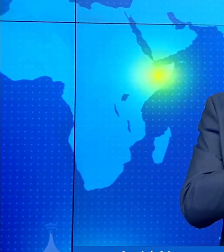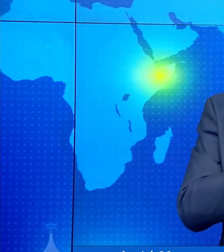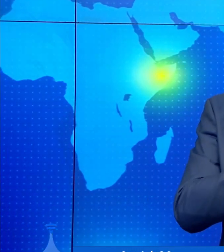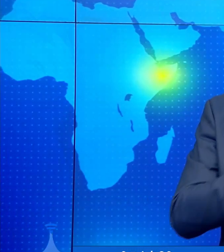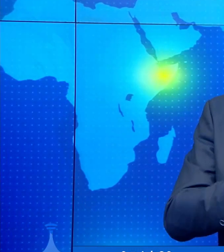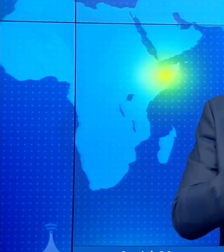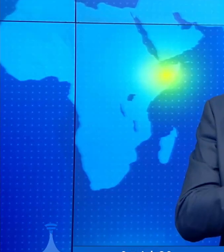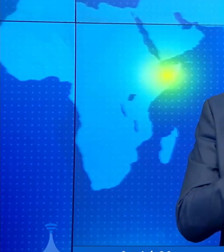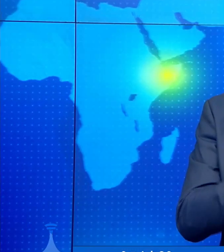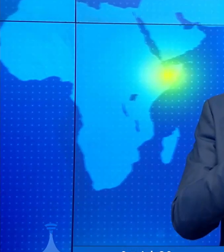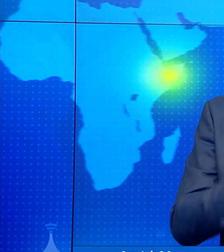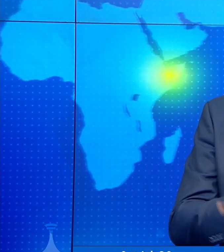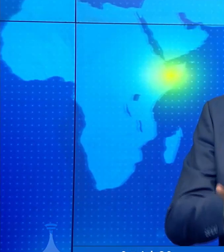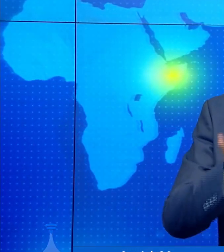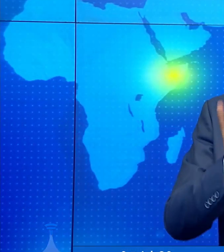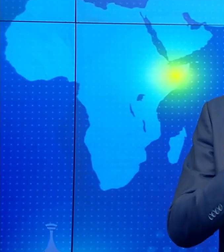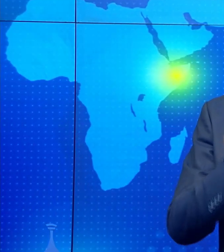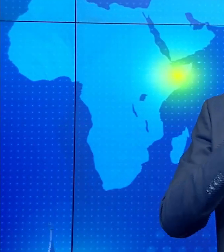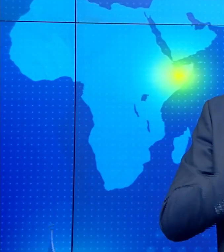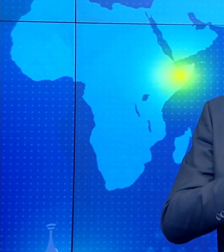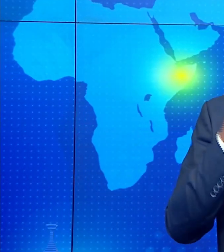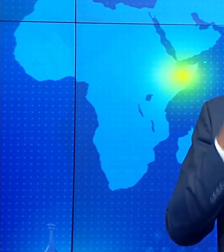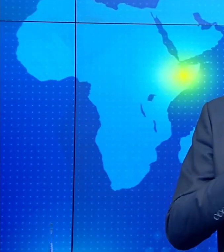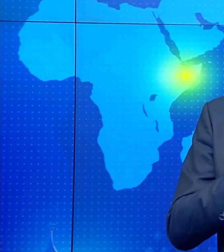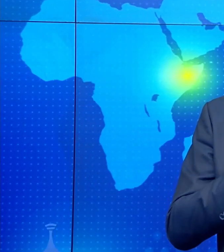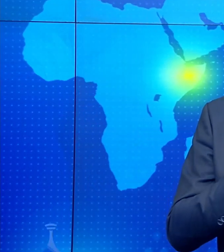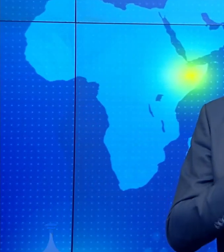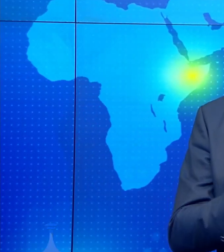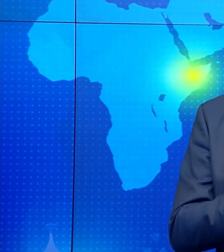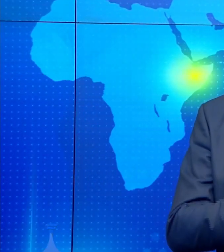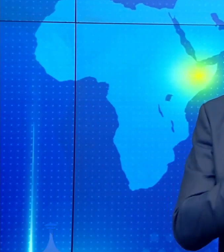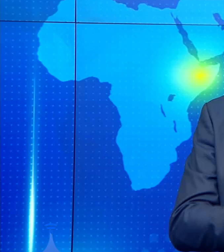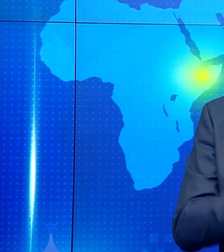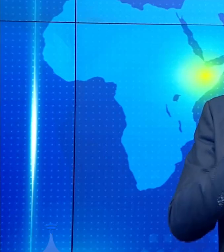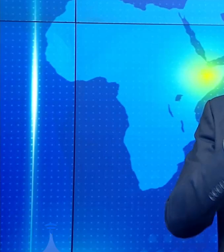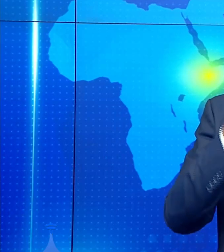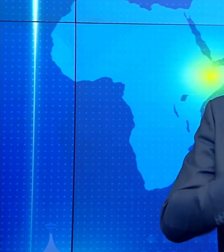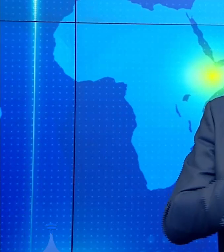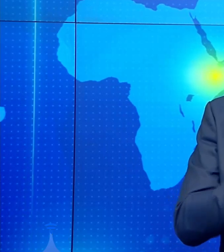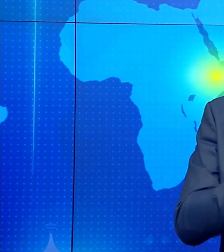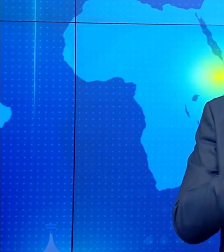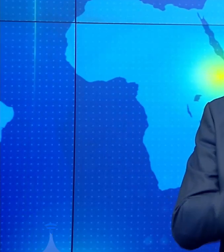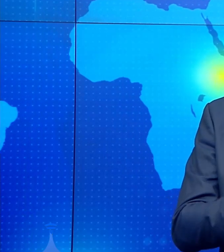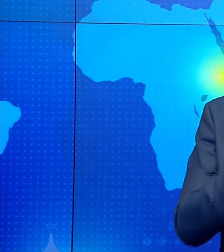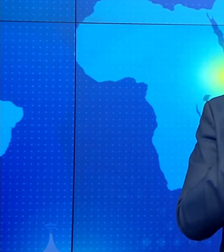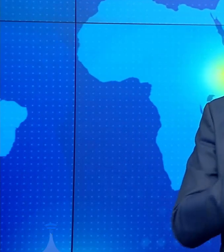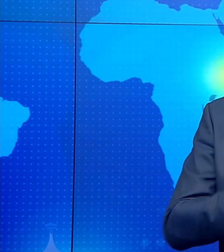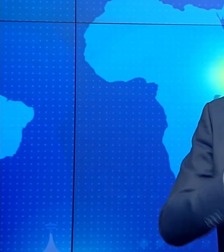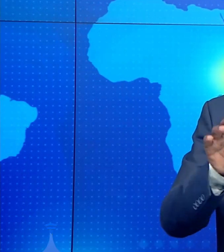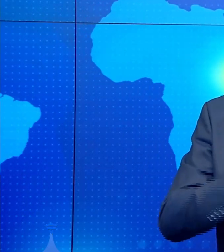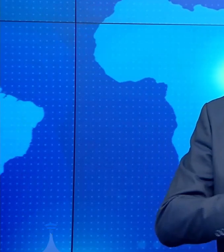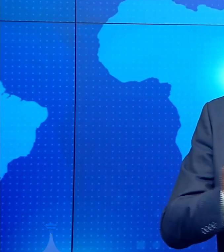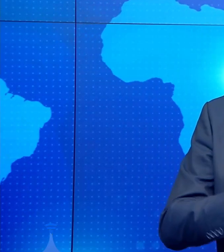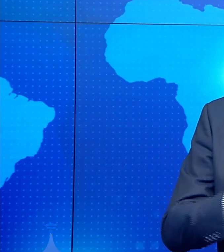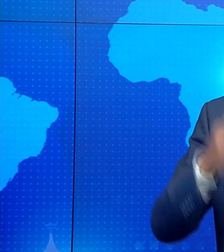የስራ ኃላፊዎችና ሰራተኞች በተገኙበት የ2017 በጀት ዓመት የ9 ወራት የስራ አፈጻጸም